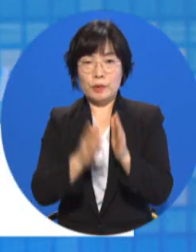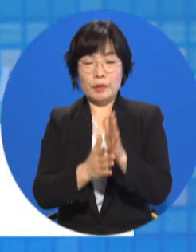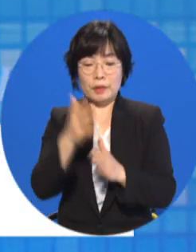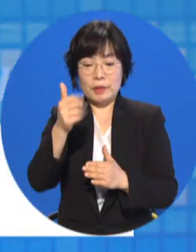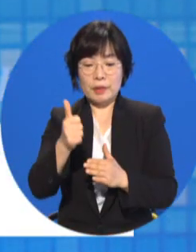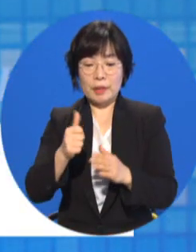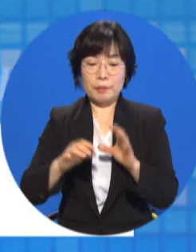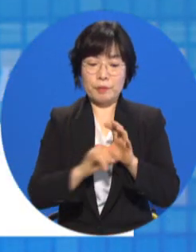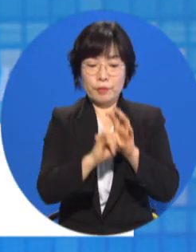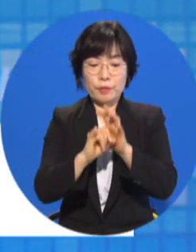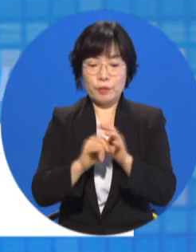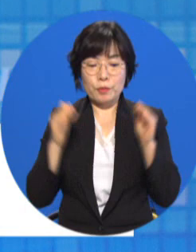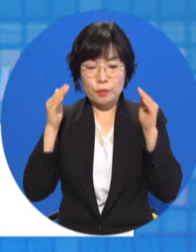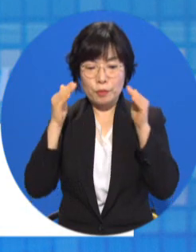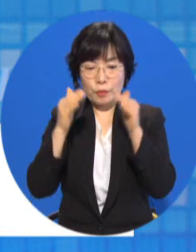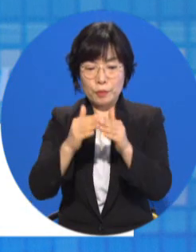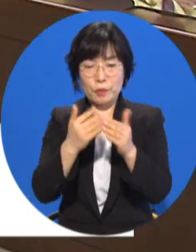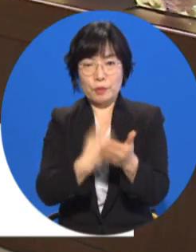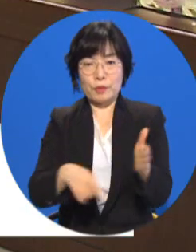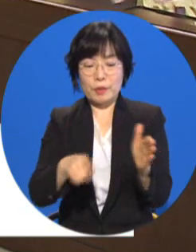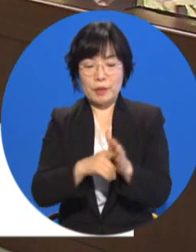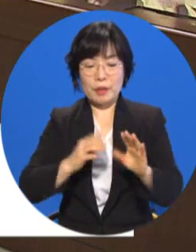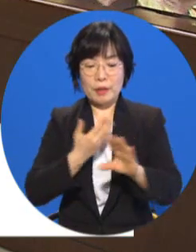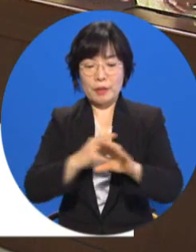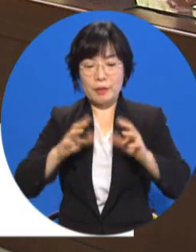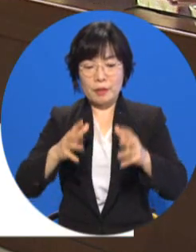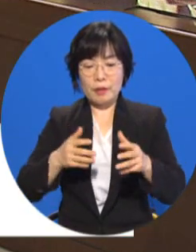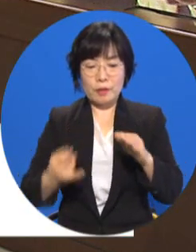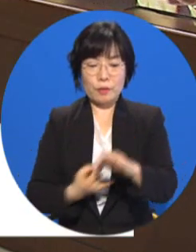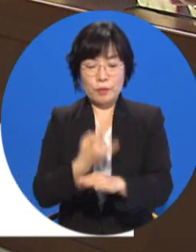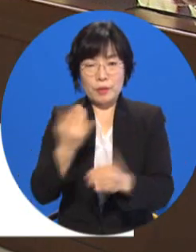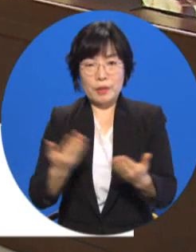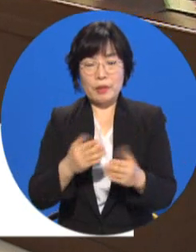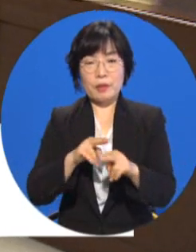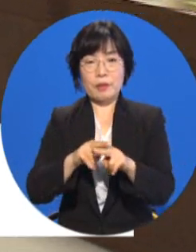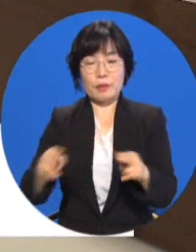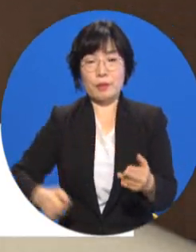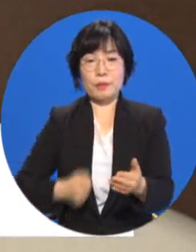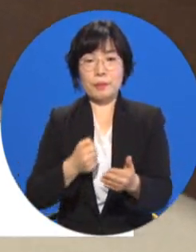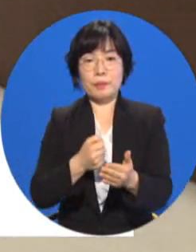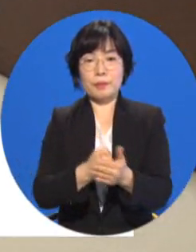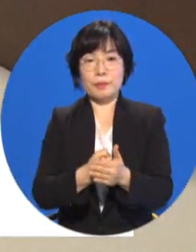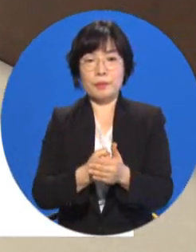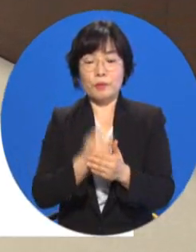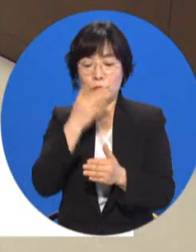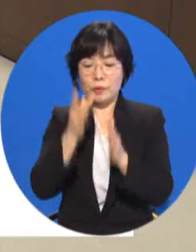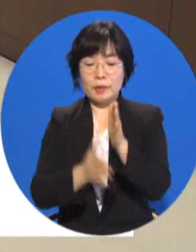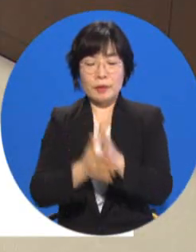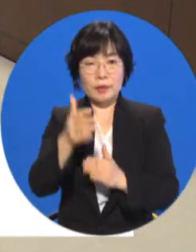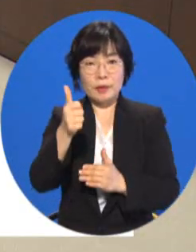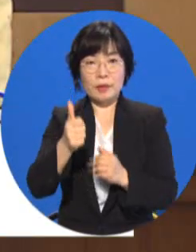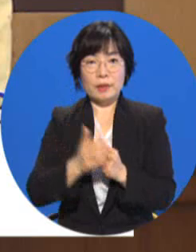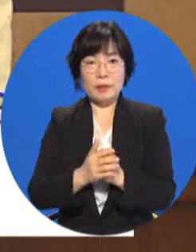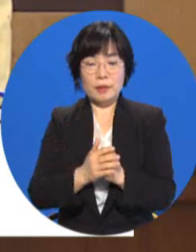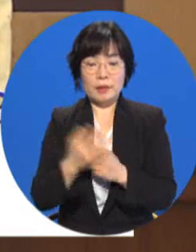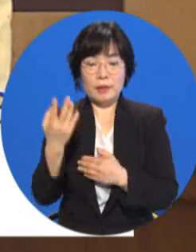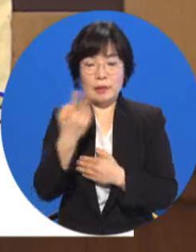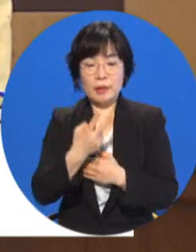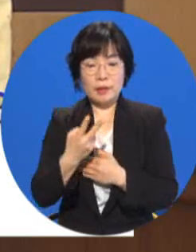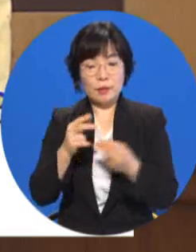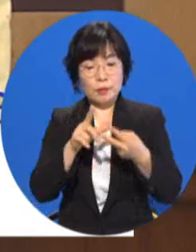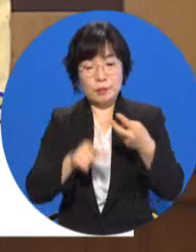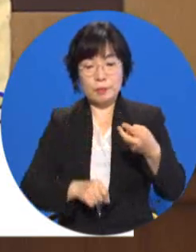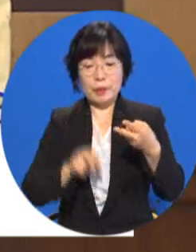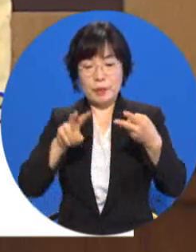순천시장이 코로나19 대응을 위해 국외 출장을 취소하기로 결정했습니다. 허석 순천시장은 오는